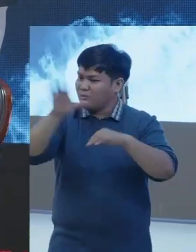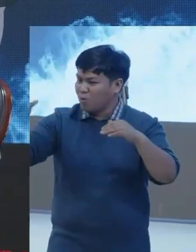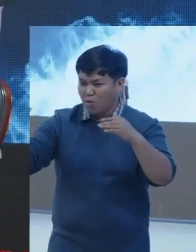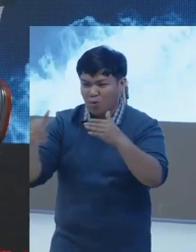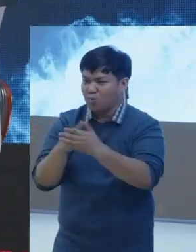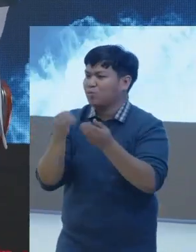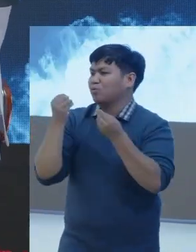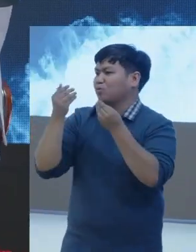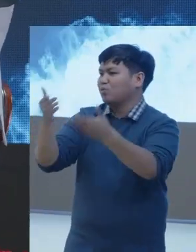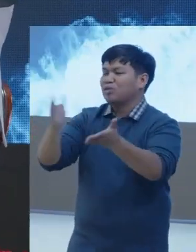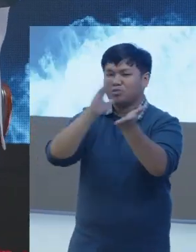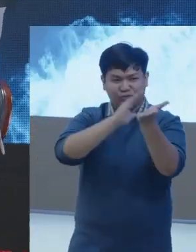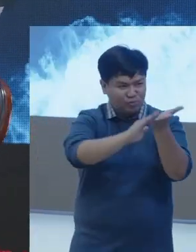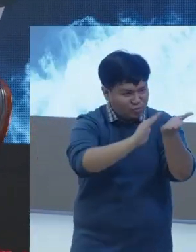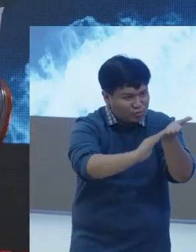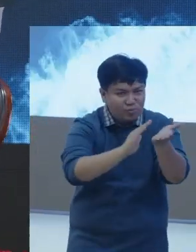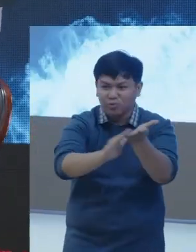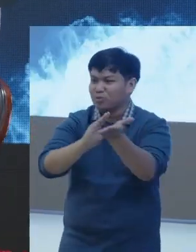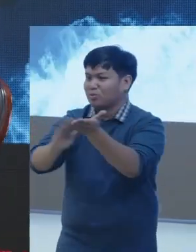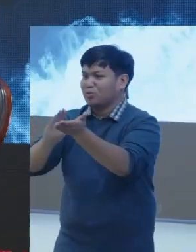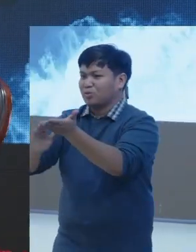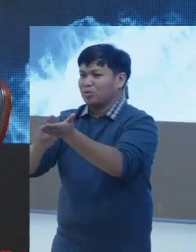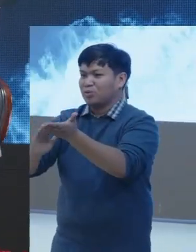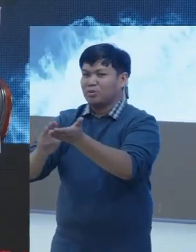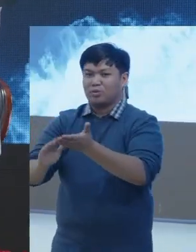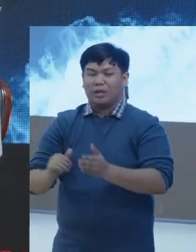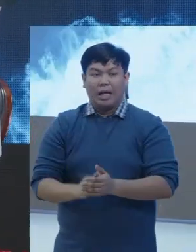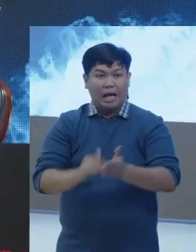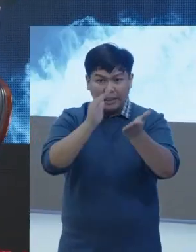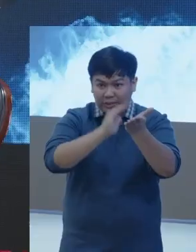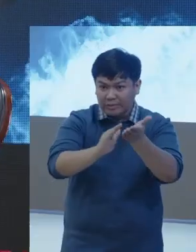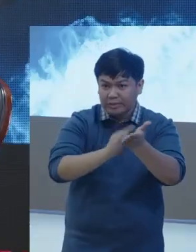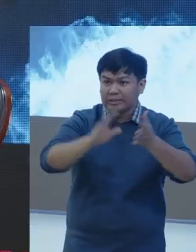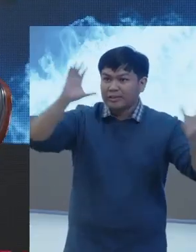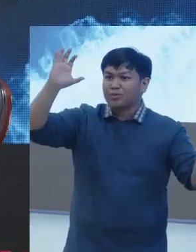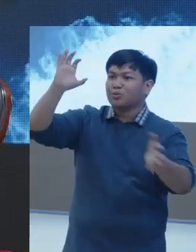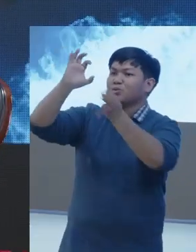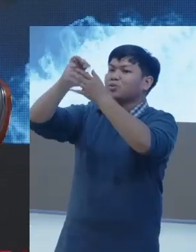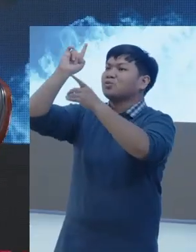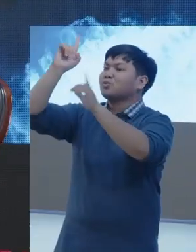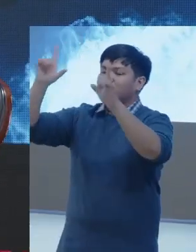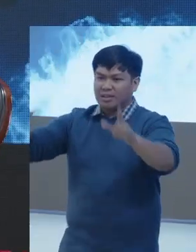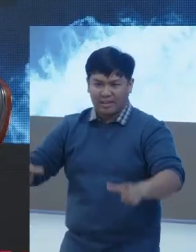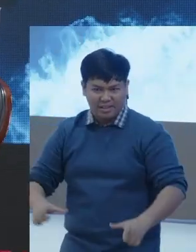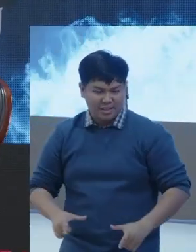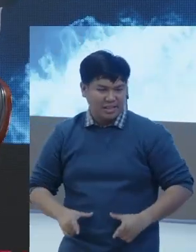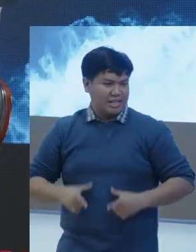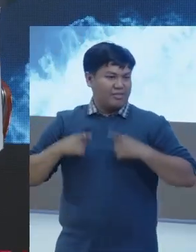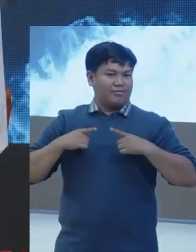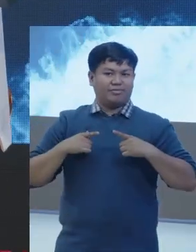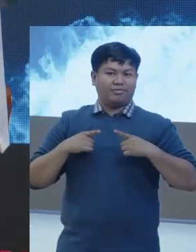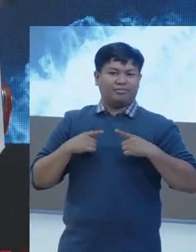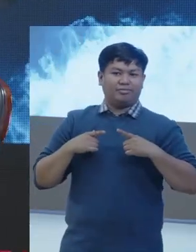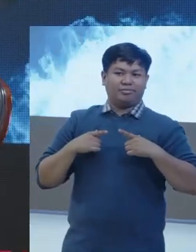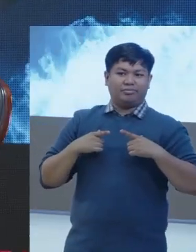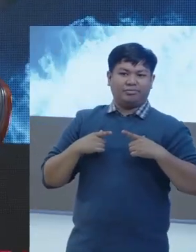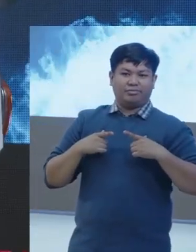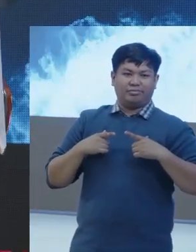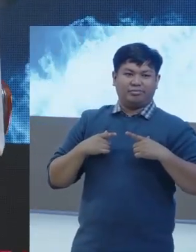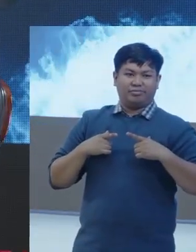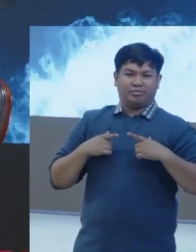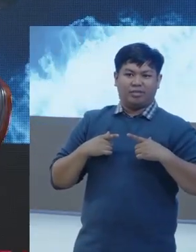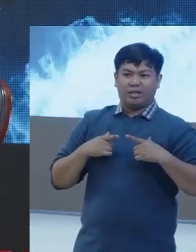granted repentance that leads to life. Ang repentance na nagliligtas,